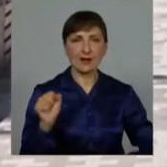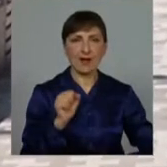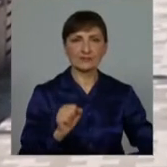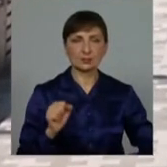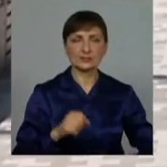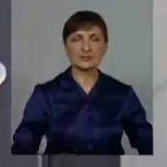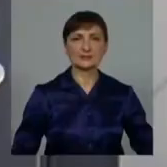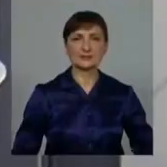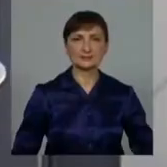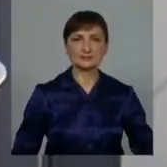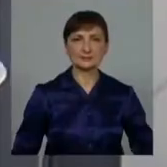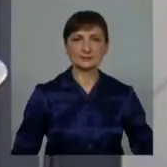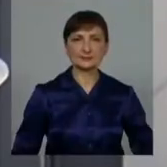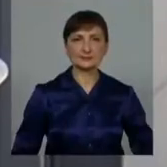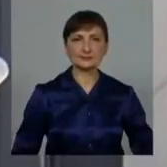августа.